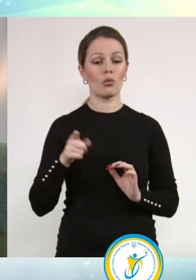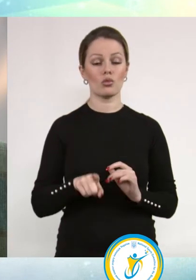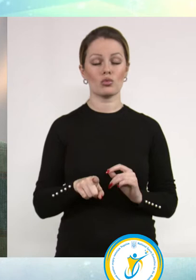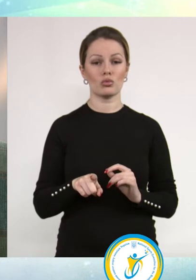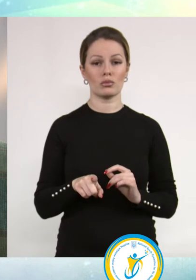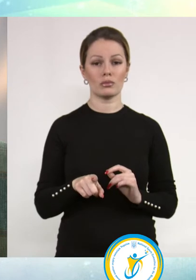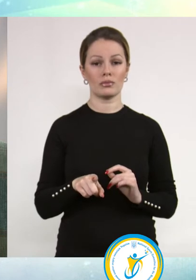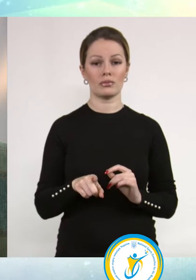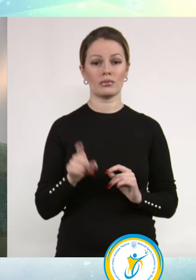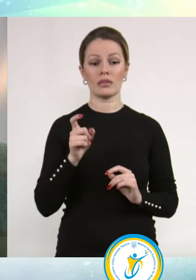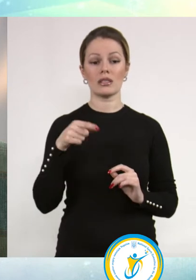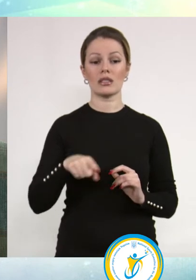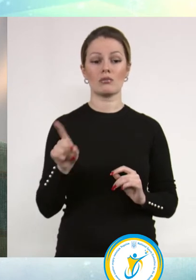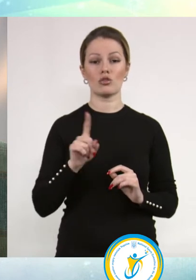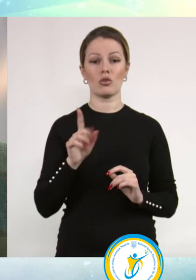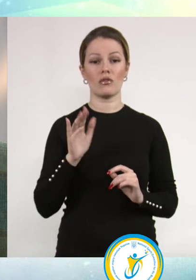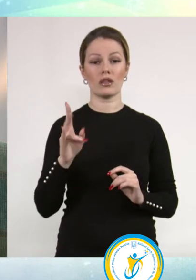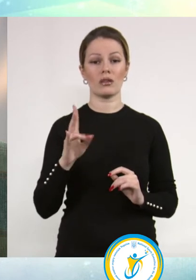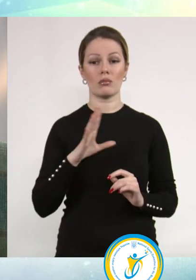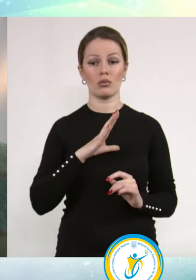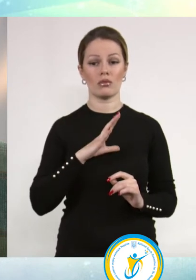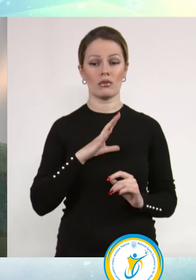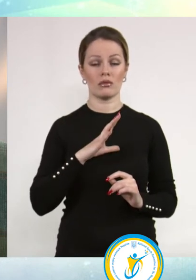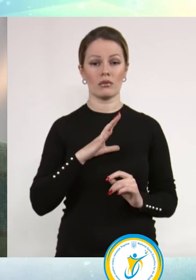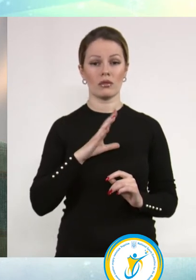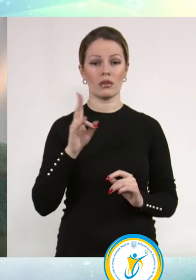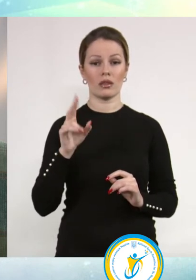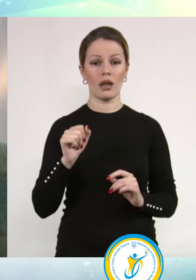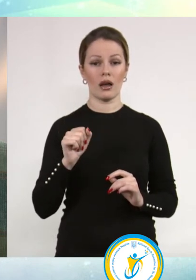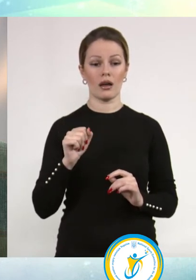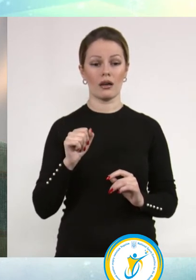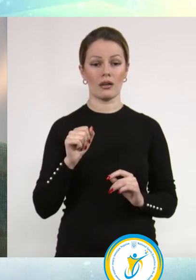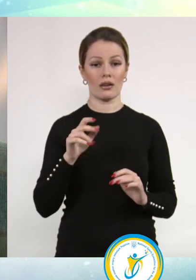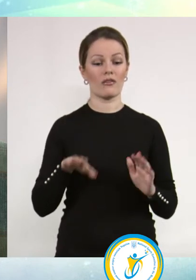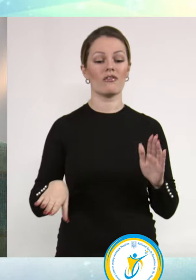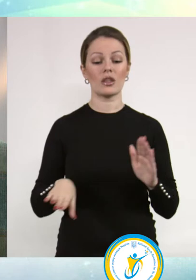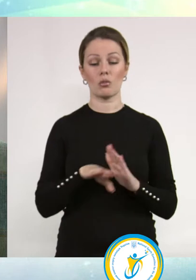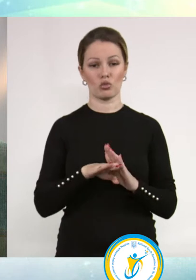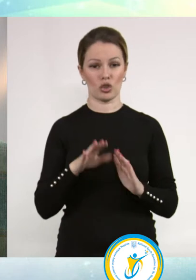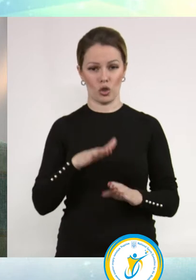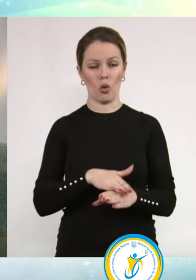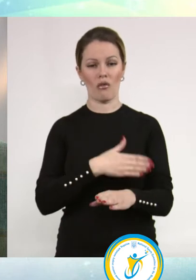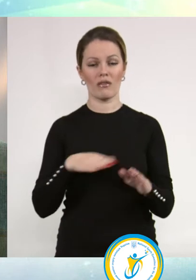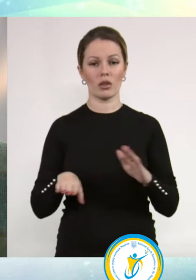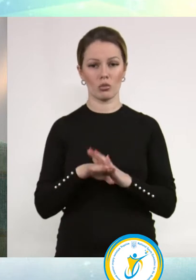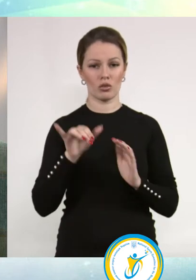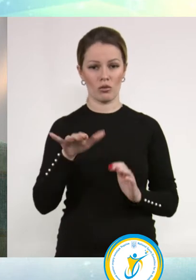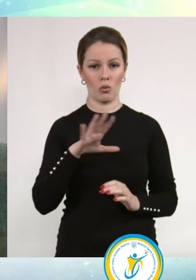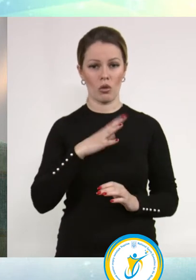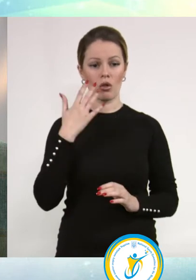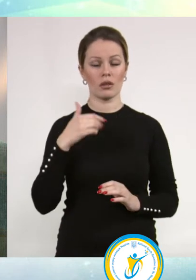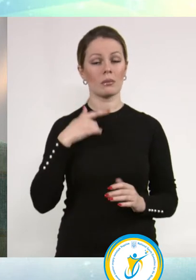Тому з тим, що він був на відпустці, на довгій, і